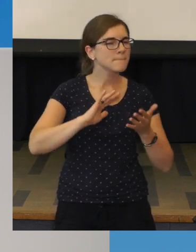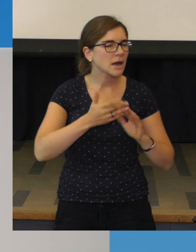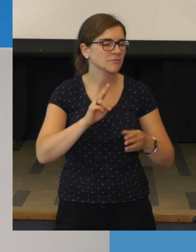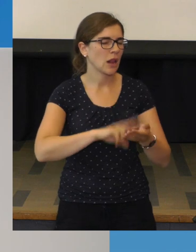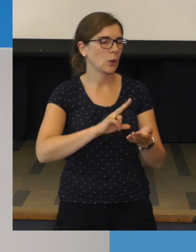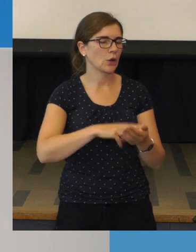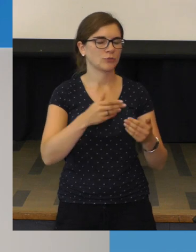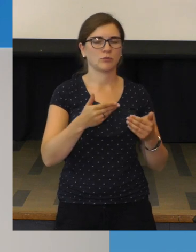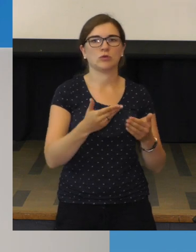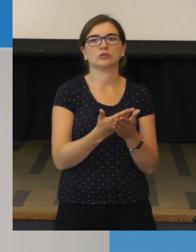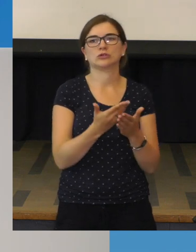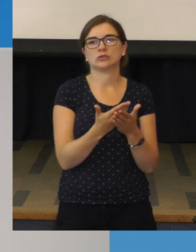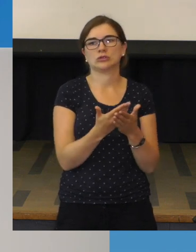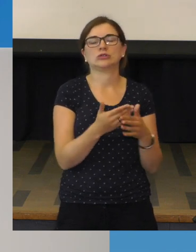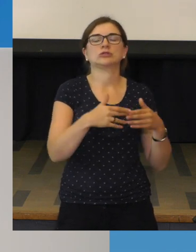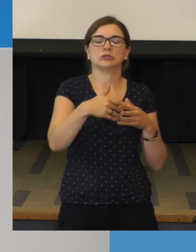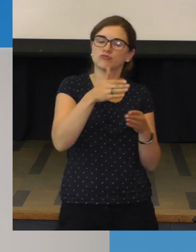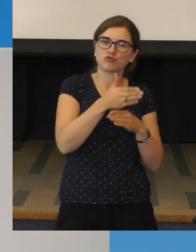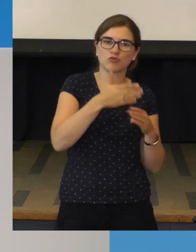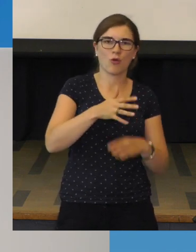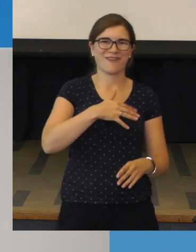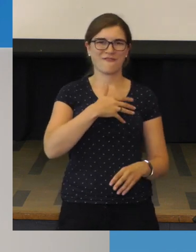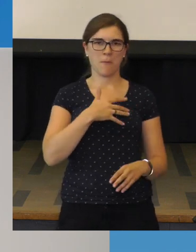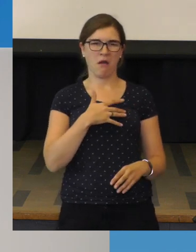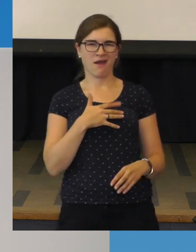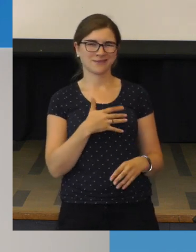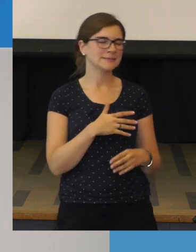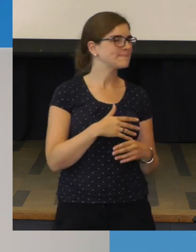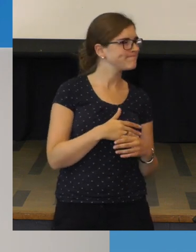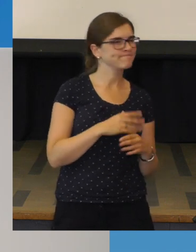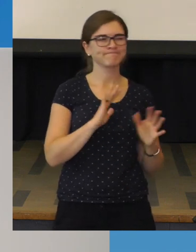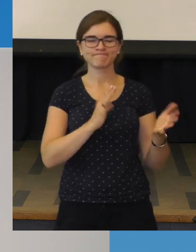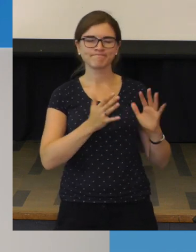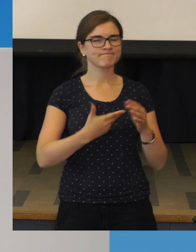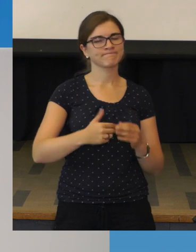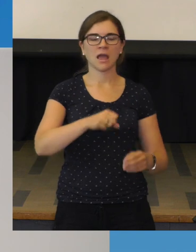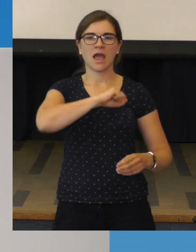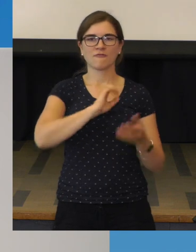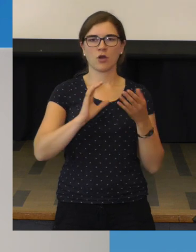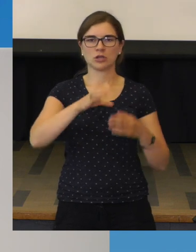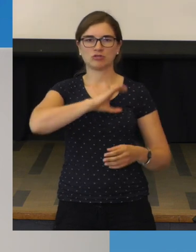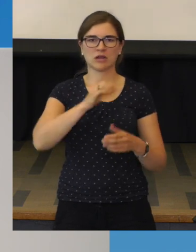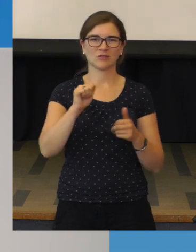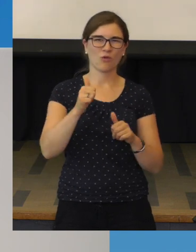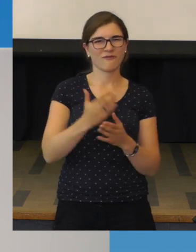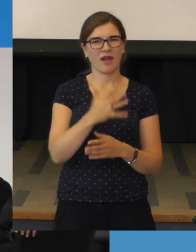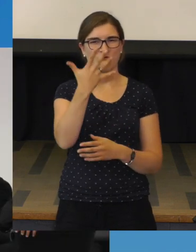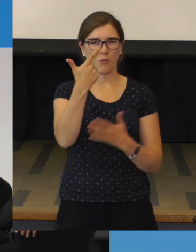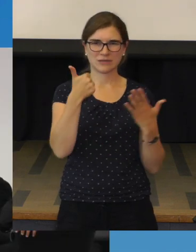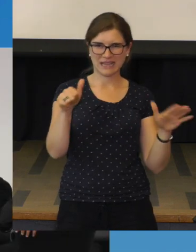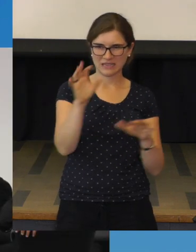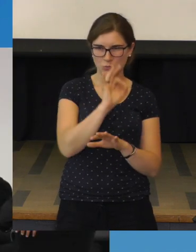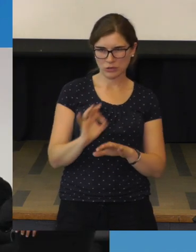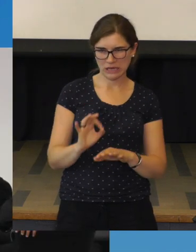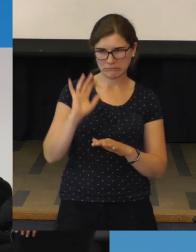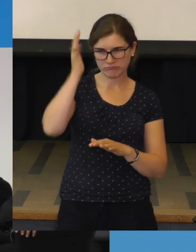Rhythmusstörungen, wie eben das Vorhofflimmern in seinen verschiedenen Ausprägungen, wo die Erfolgschance ungefähr bei 65% bloß liegt, dass man mit diesem